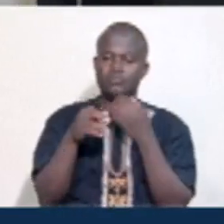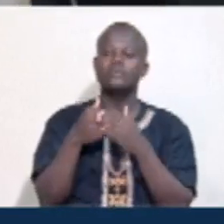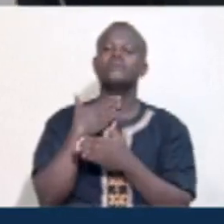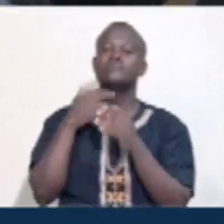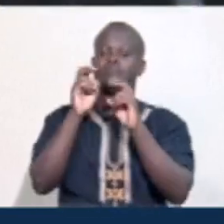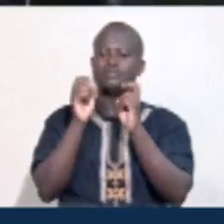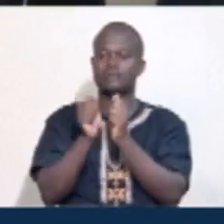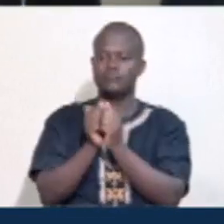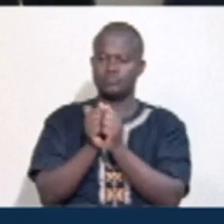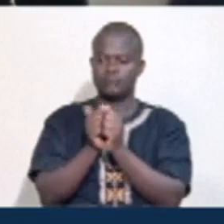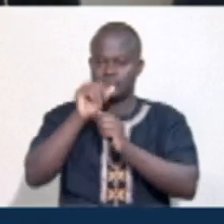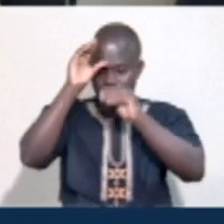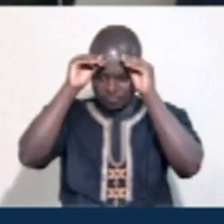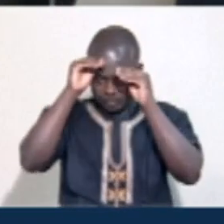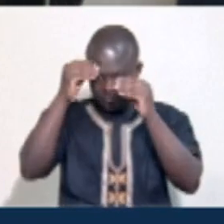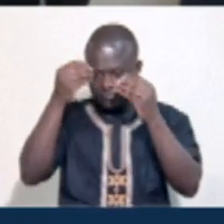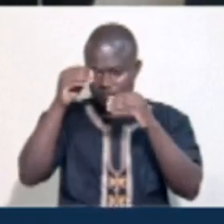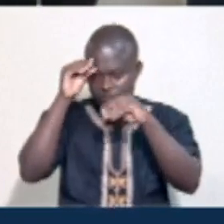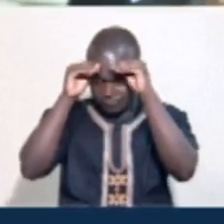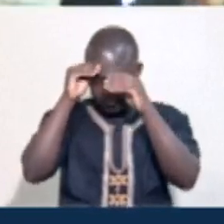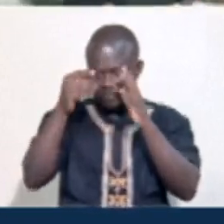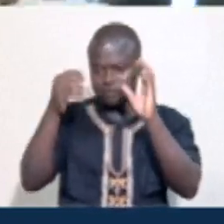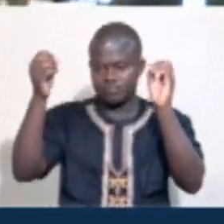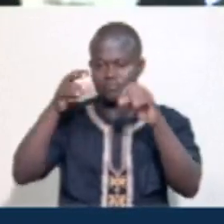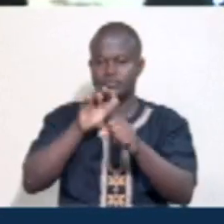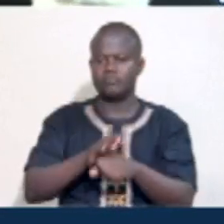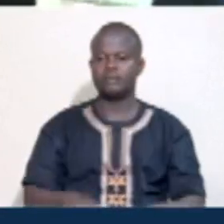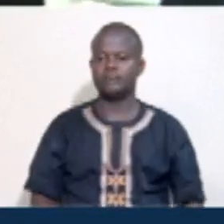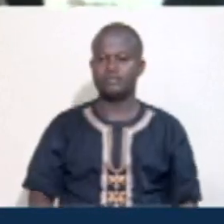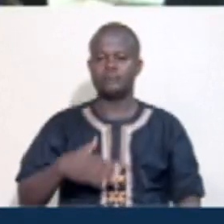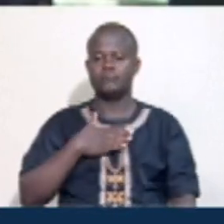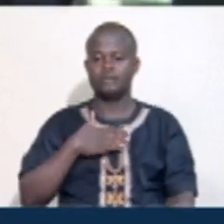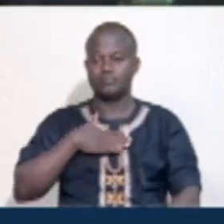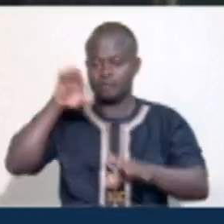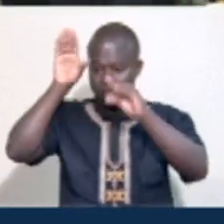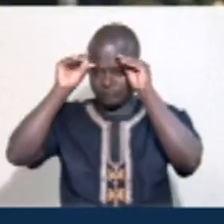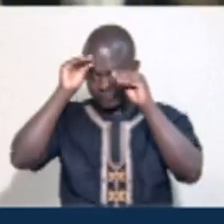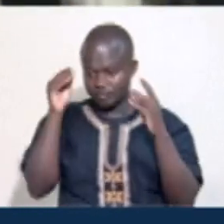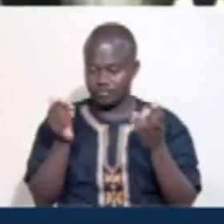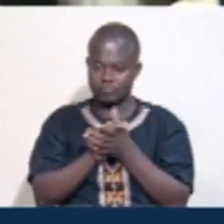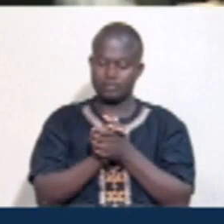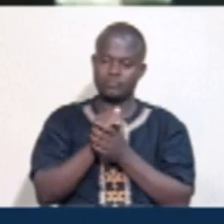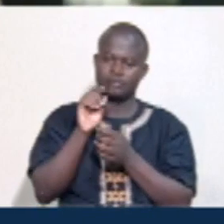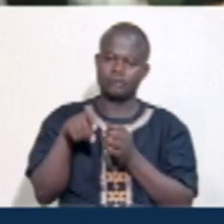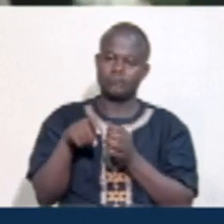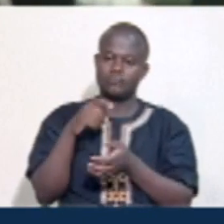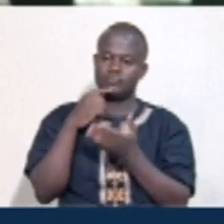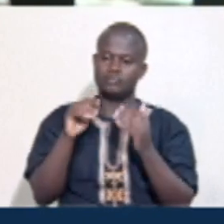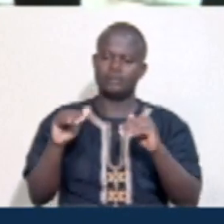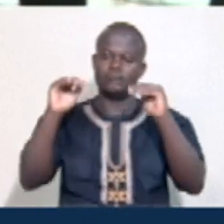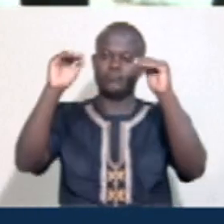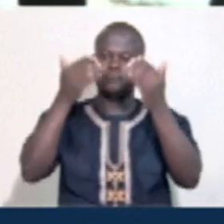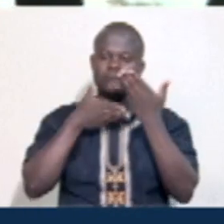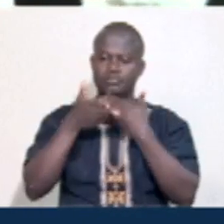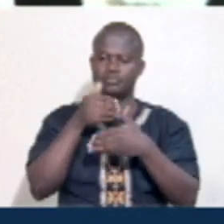ko byaba ari isomo ryiza rigaragara kuri benshi. Isomo nafashe ni uko tugomba gukura